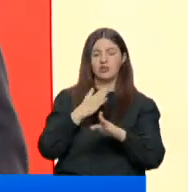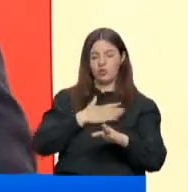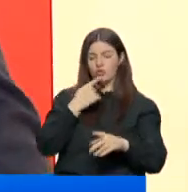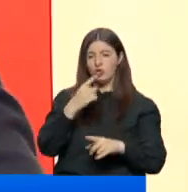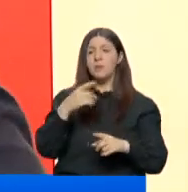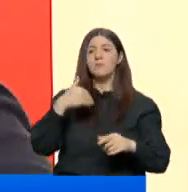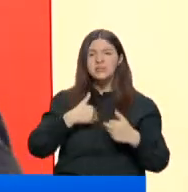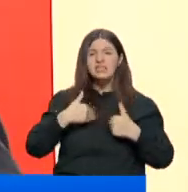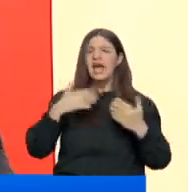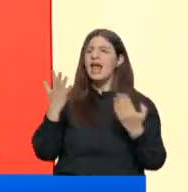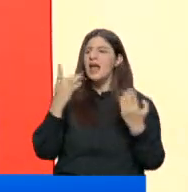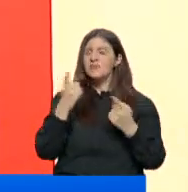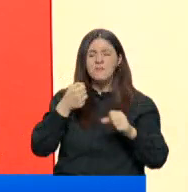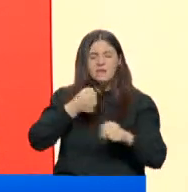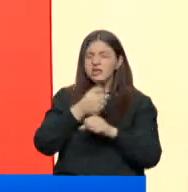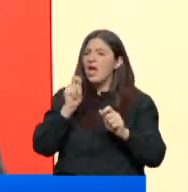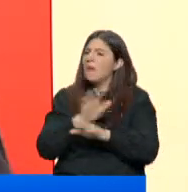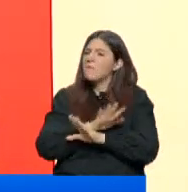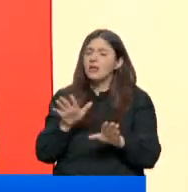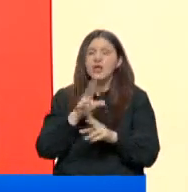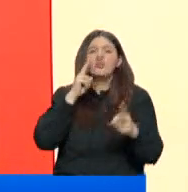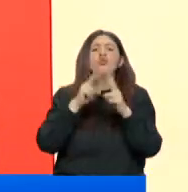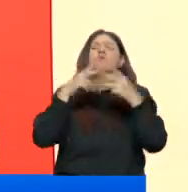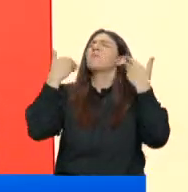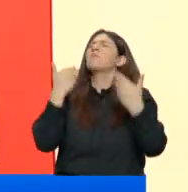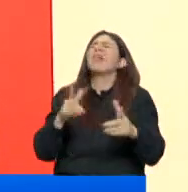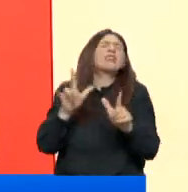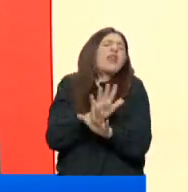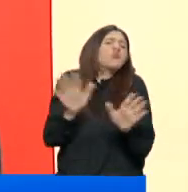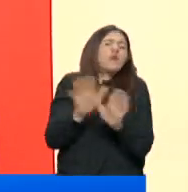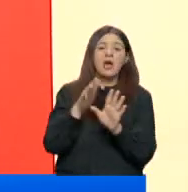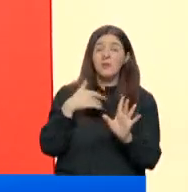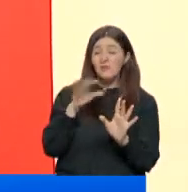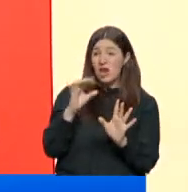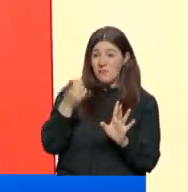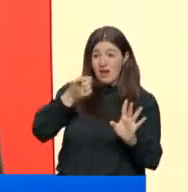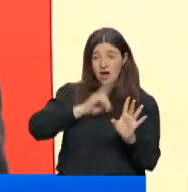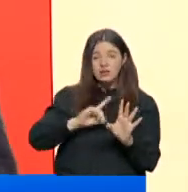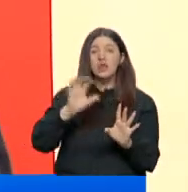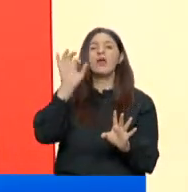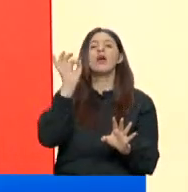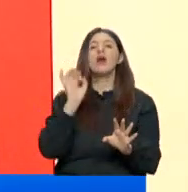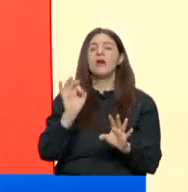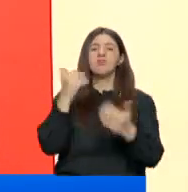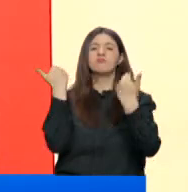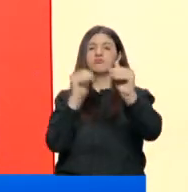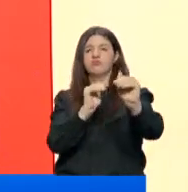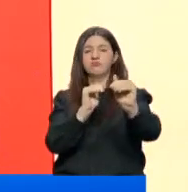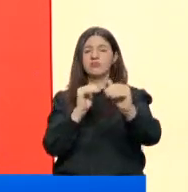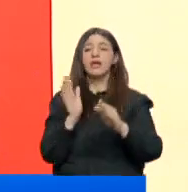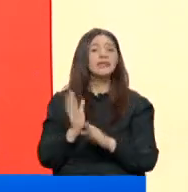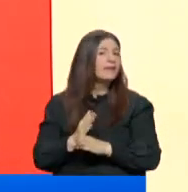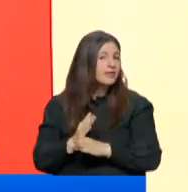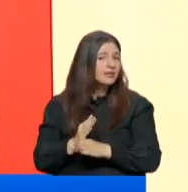söyleyeyim. Biz herhangi bir pazarlık yapmadan, görüşme bile yapmaya gerek duymadan böylesi bir adayı destekleyebiliriz.